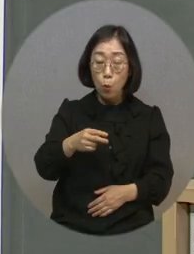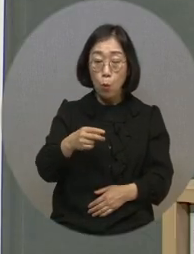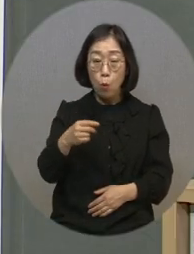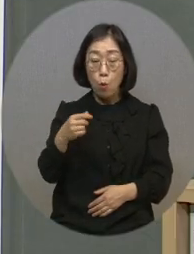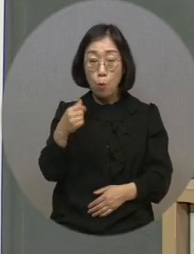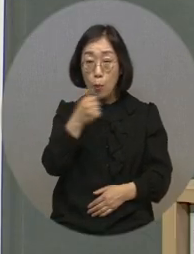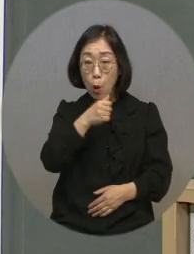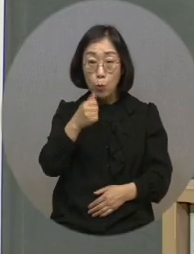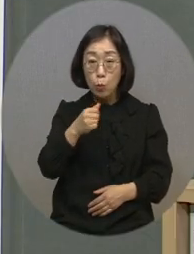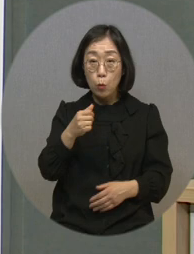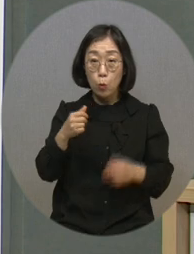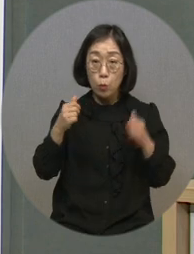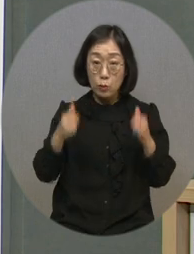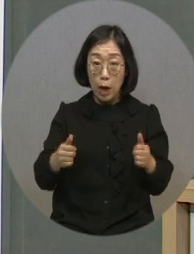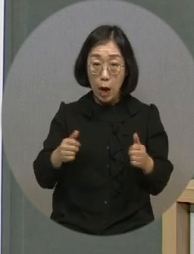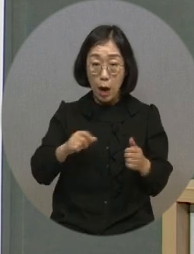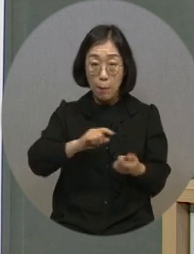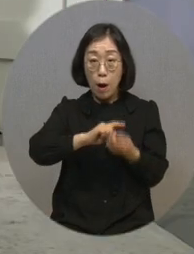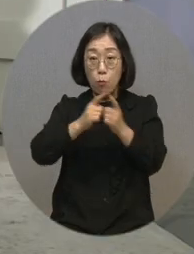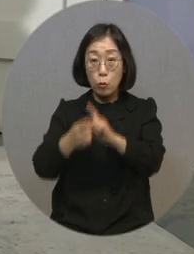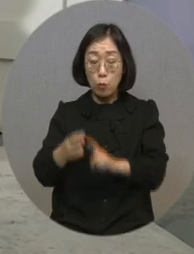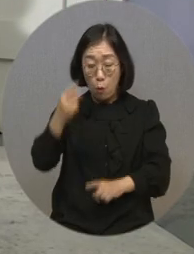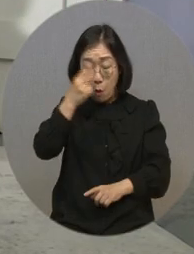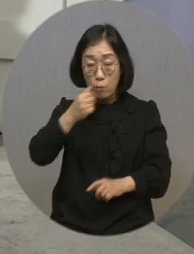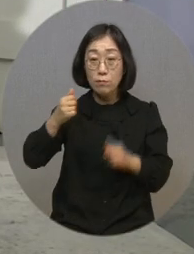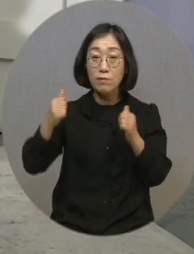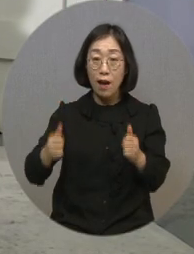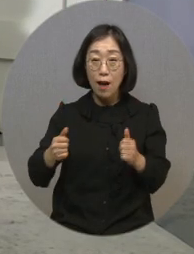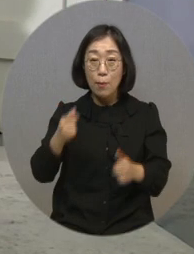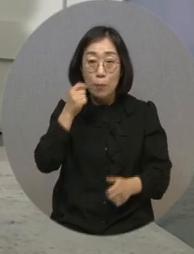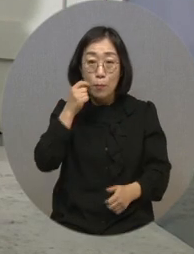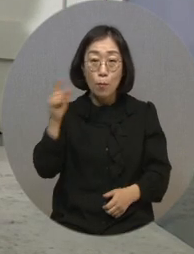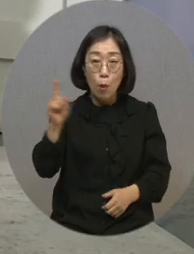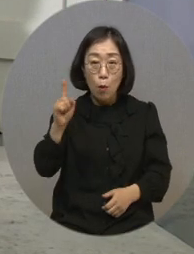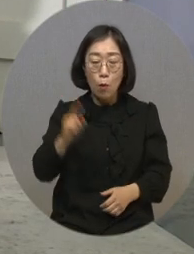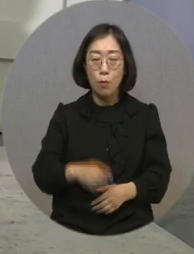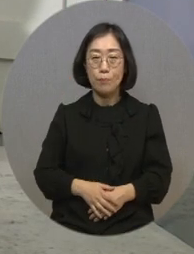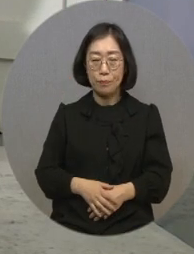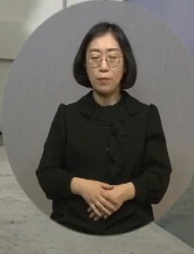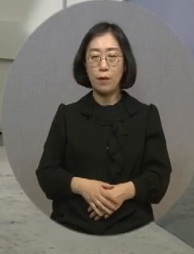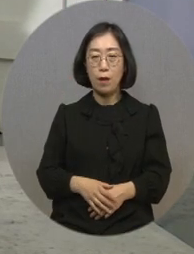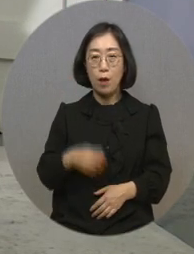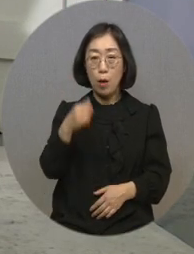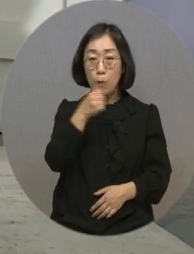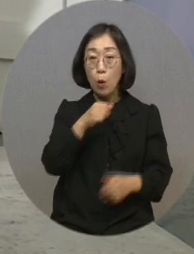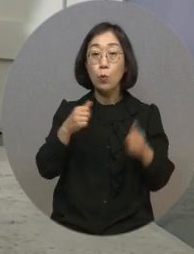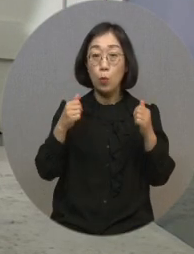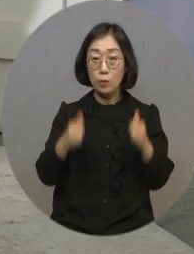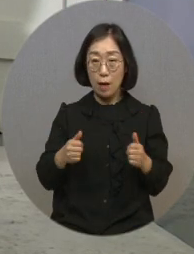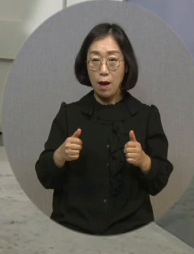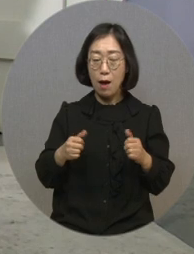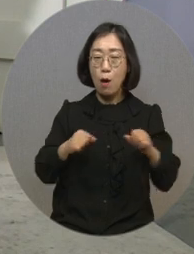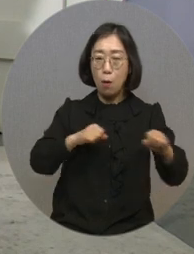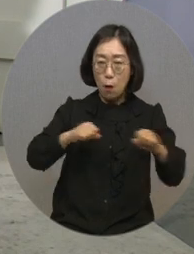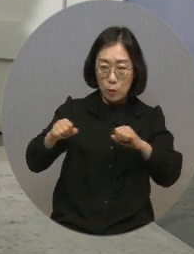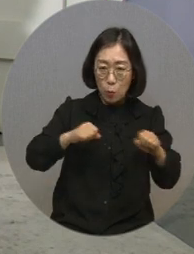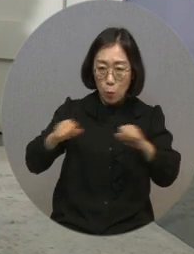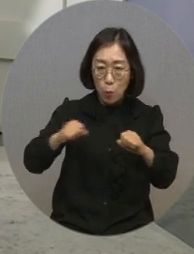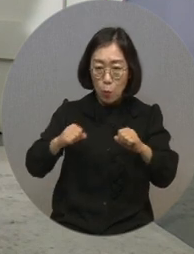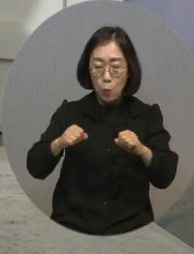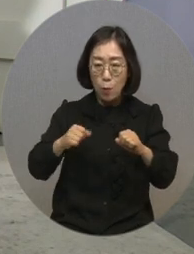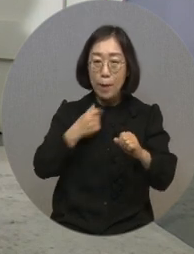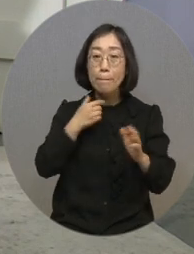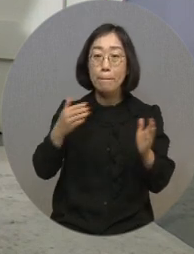또 변호사에서 검사가 됐어요? 그러니까 이제 제가 변호사로서 활동을 이제 다양하게